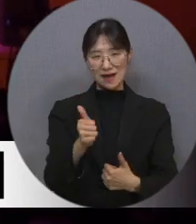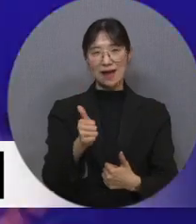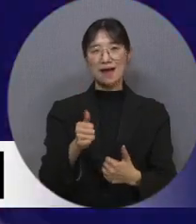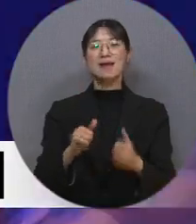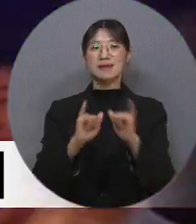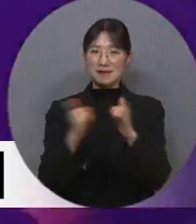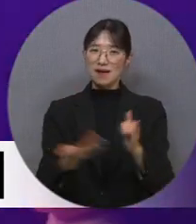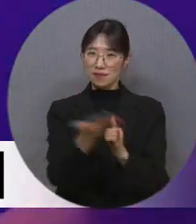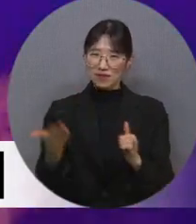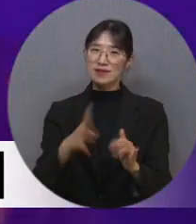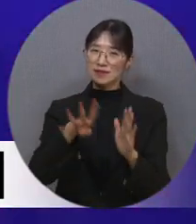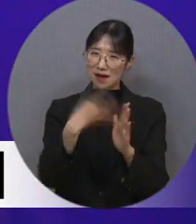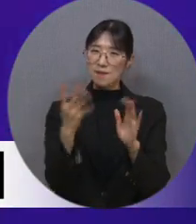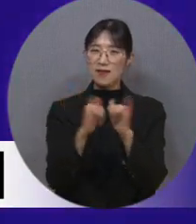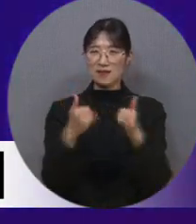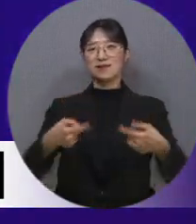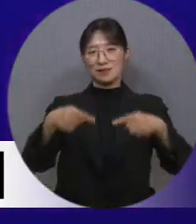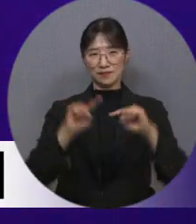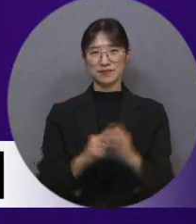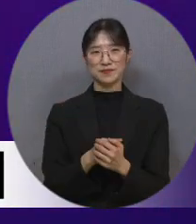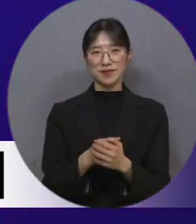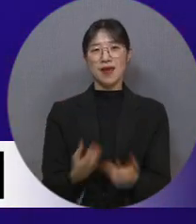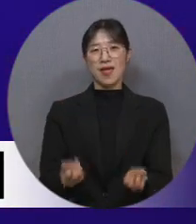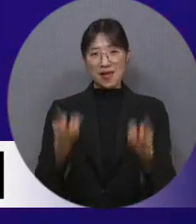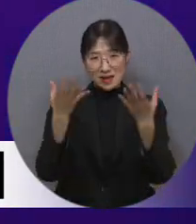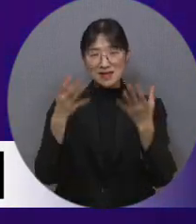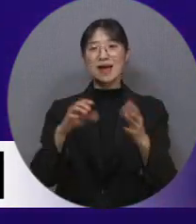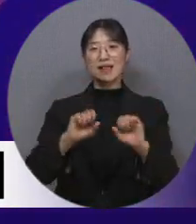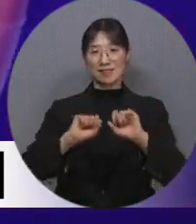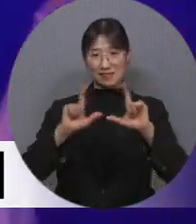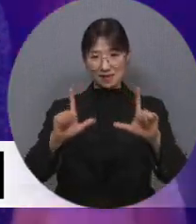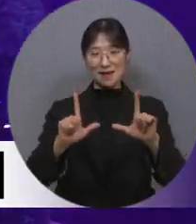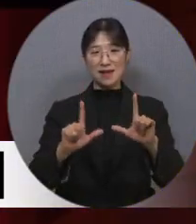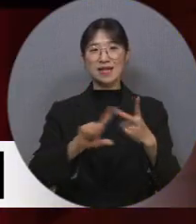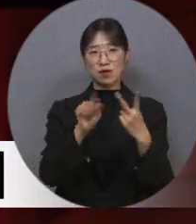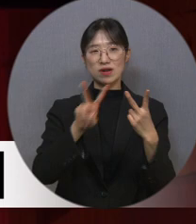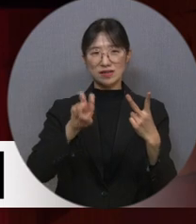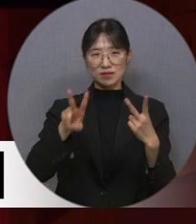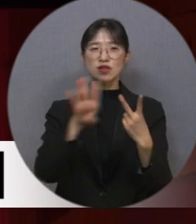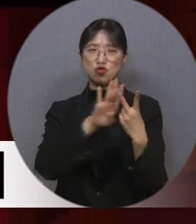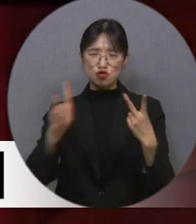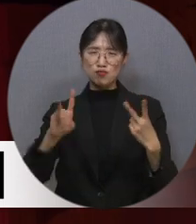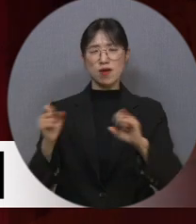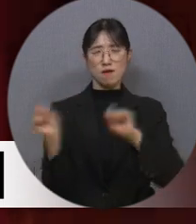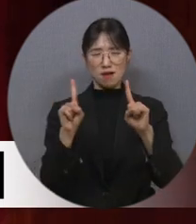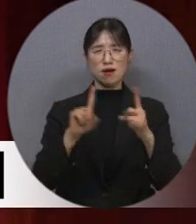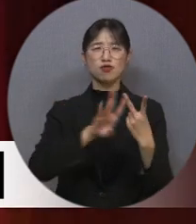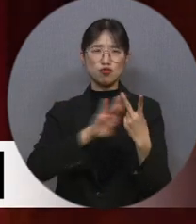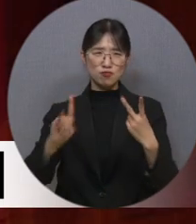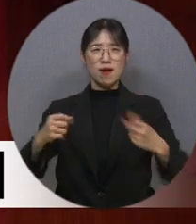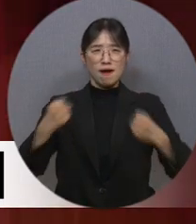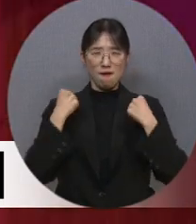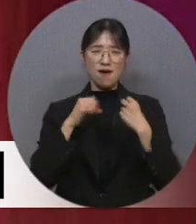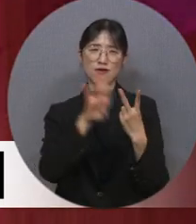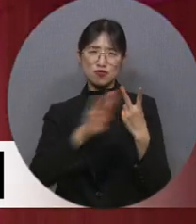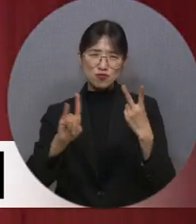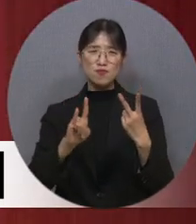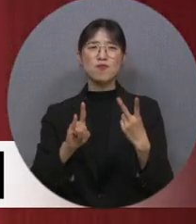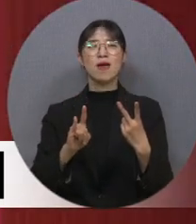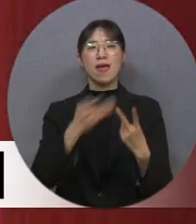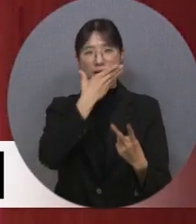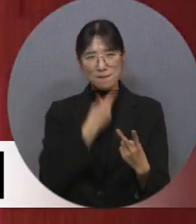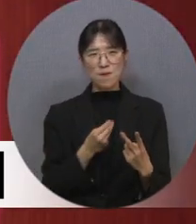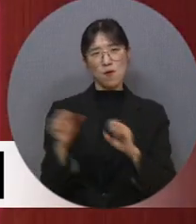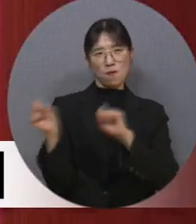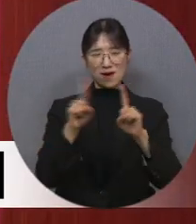참석했습니다. 행사일인 22일은 두 배의 활력, 두 배의 건강, 두 배의 행복, 활기찬 제2의